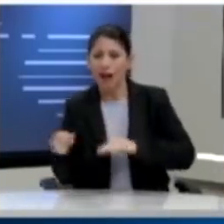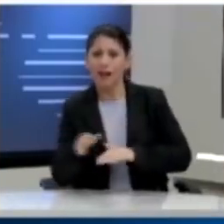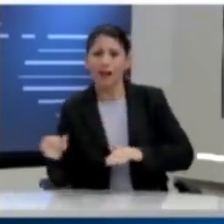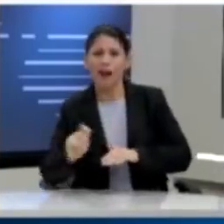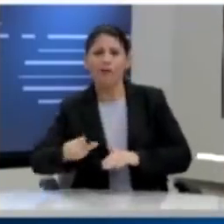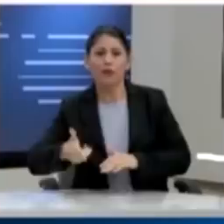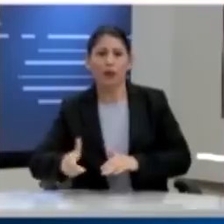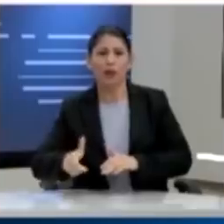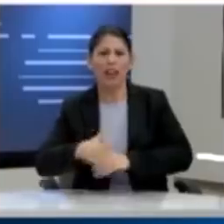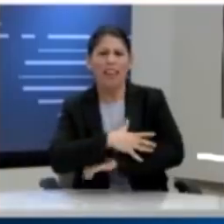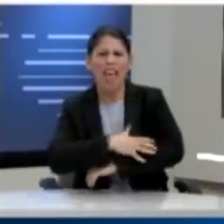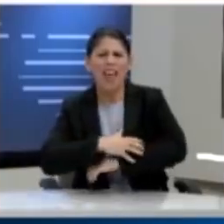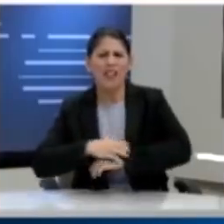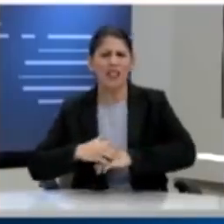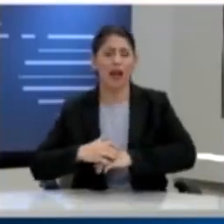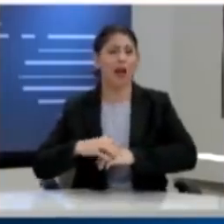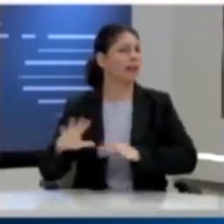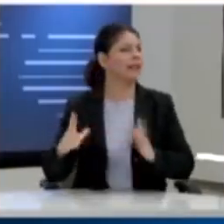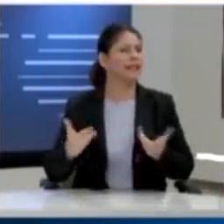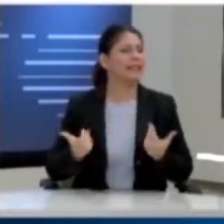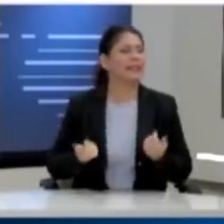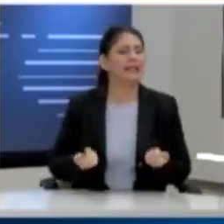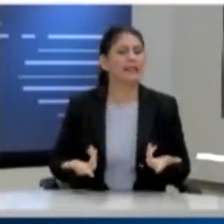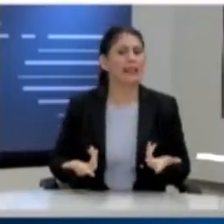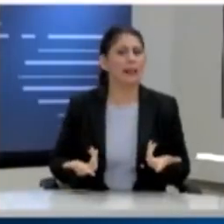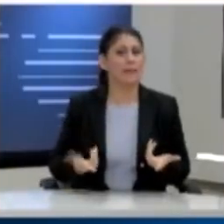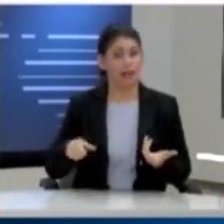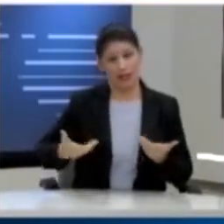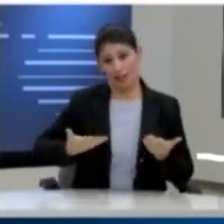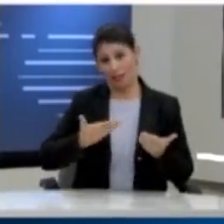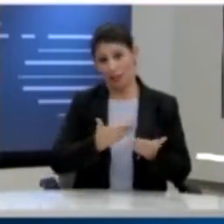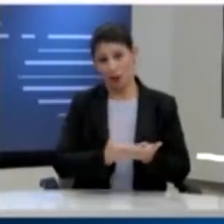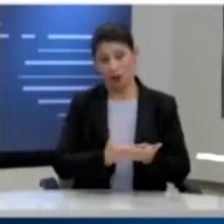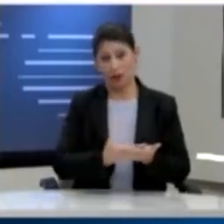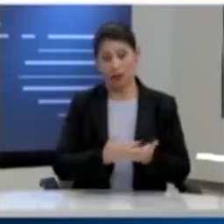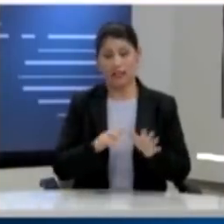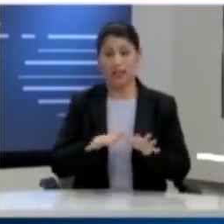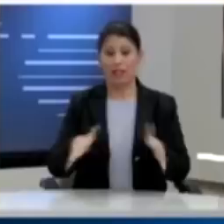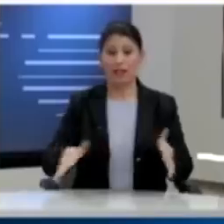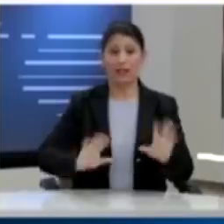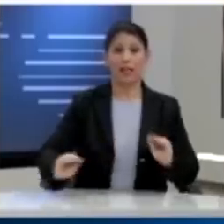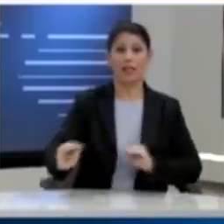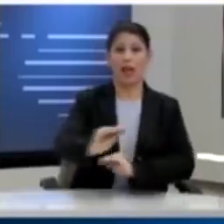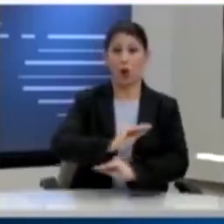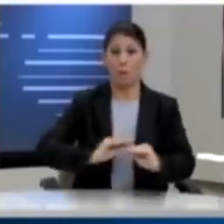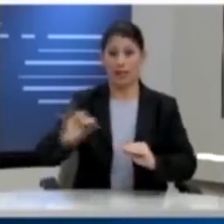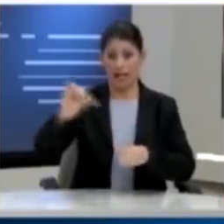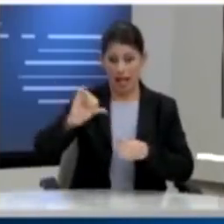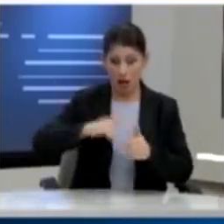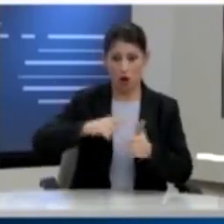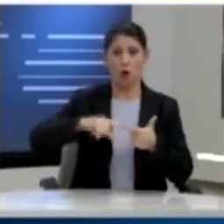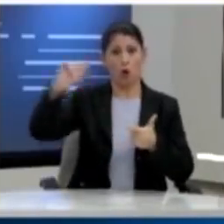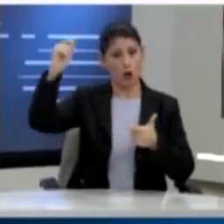ακραίας φτώχειας, τότε τι είναι? Όσο για την πρόταση τα δίκτυα διανομής του νερού,